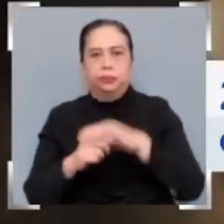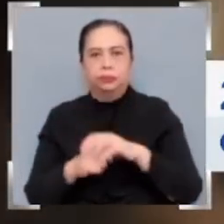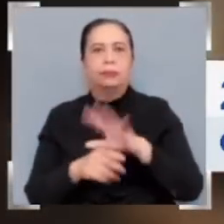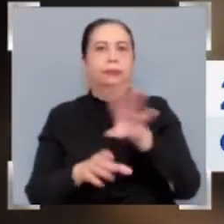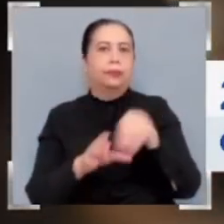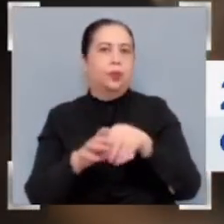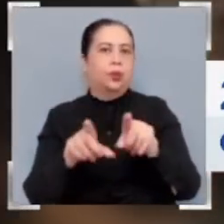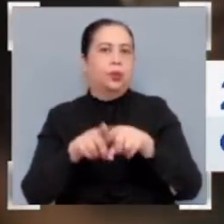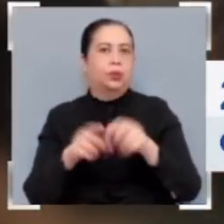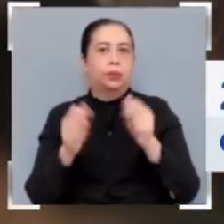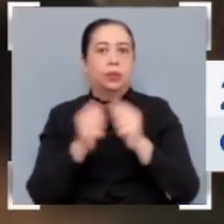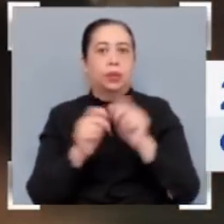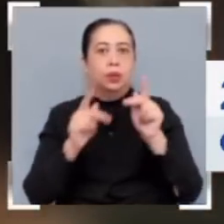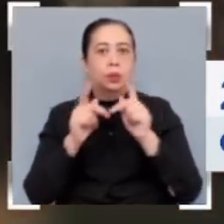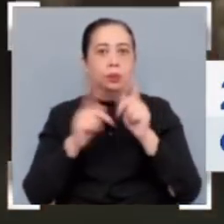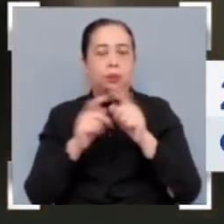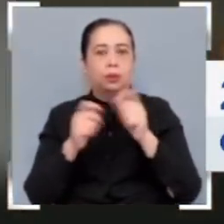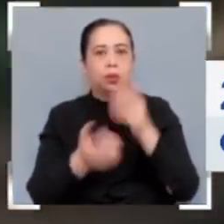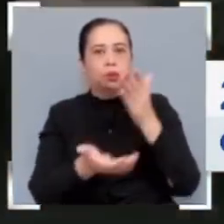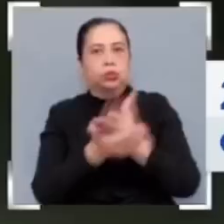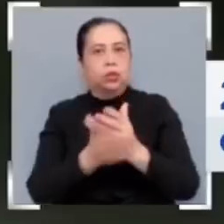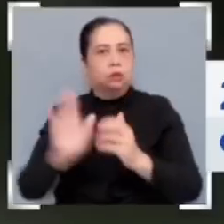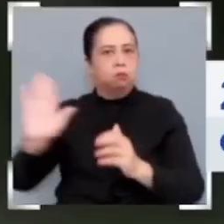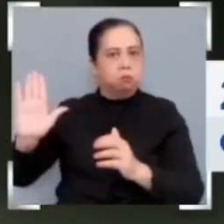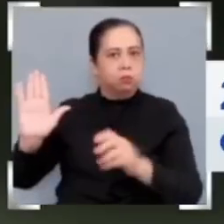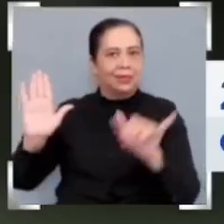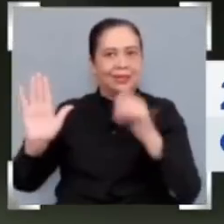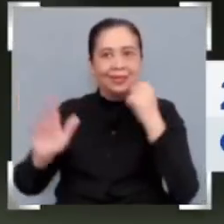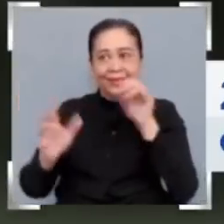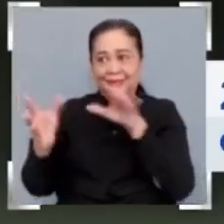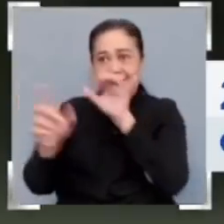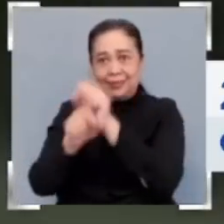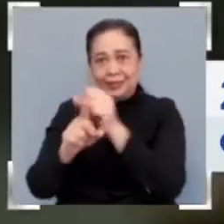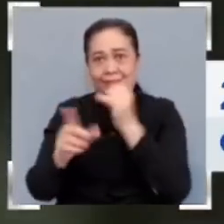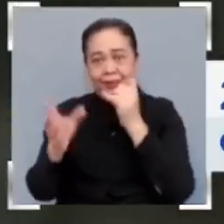ang mga taong pumipigil sa trapiko tulad ng nakuna ng GMA News.